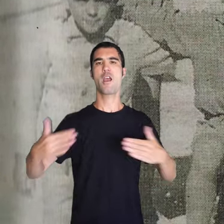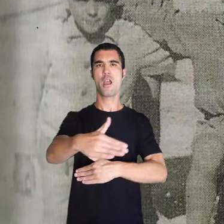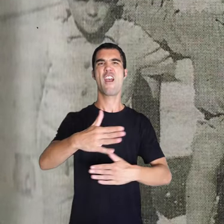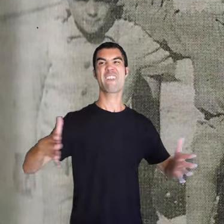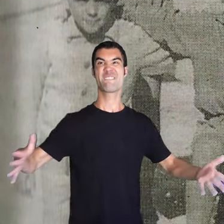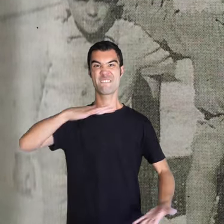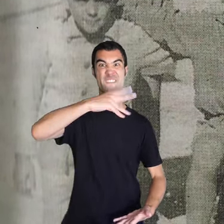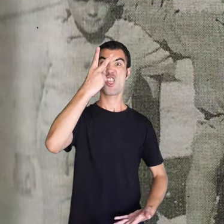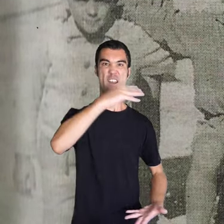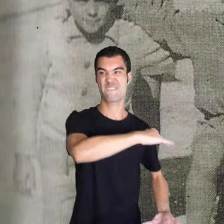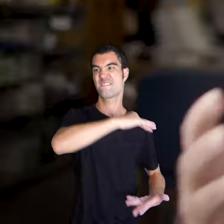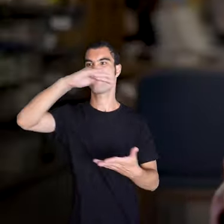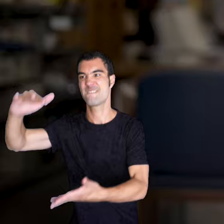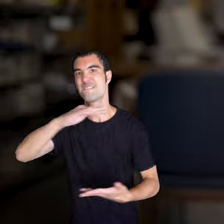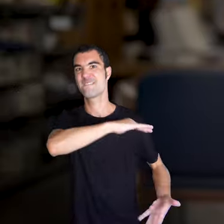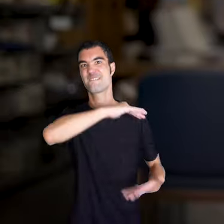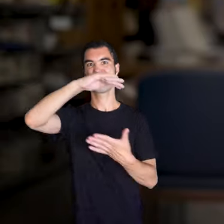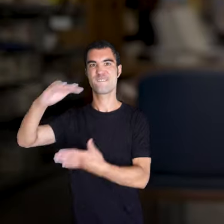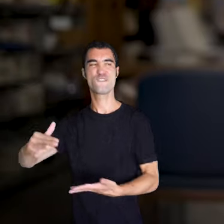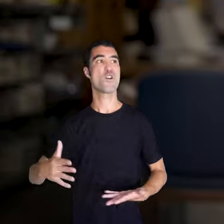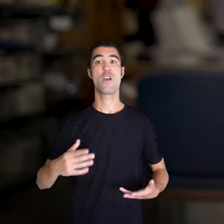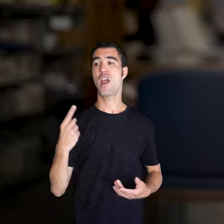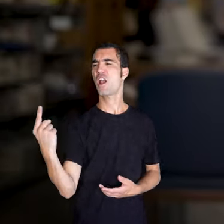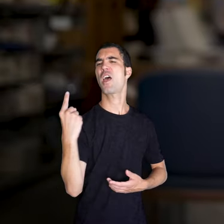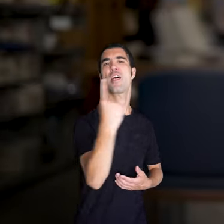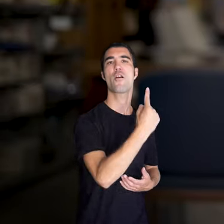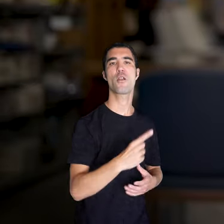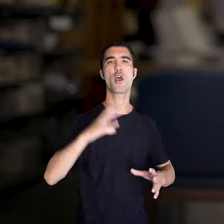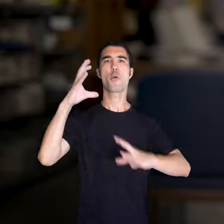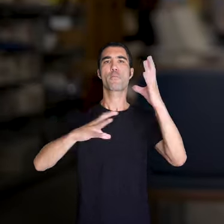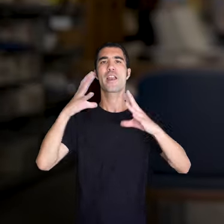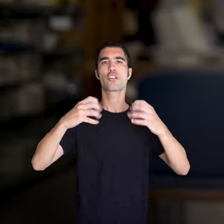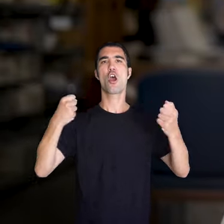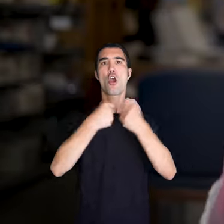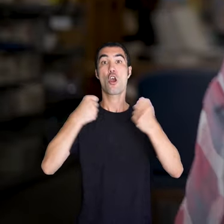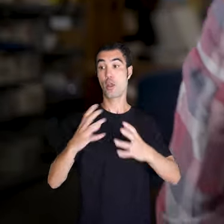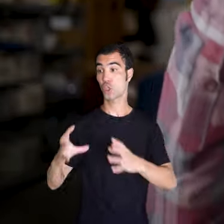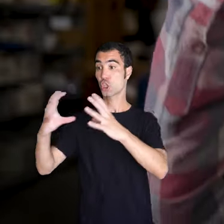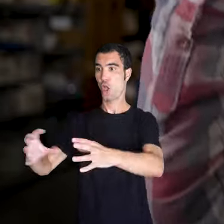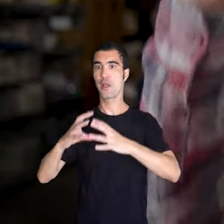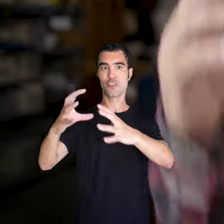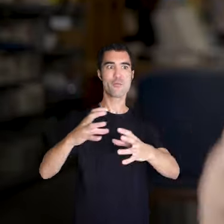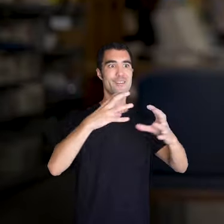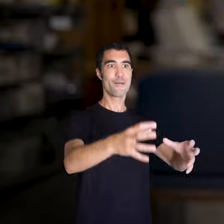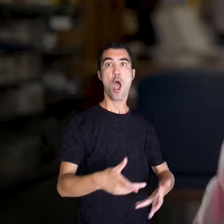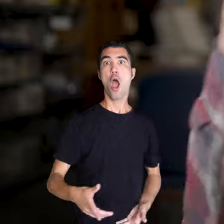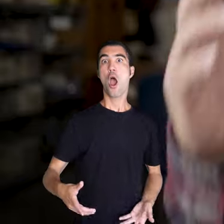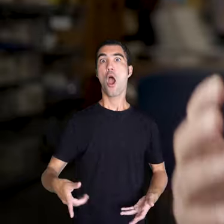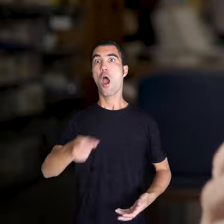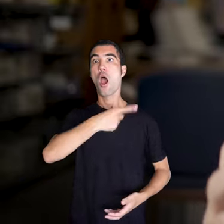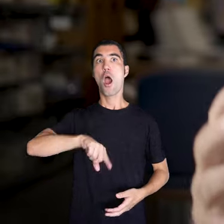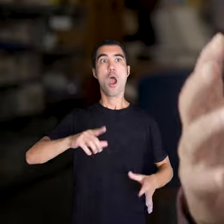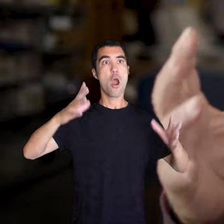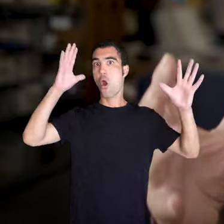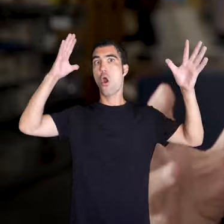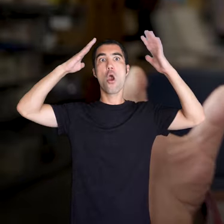me'n record, que després dels Reis, i cada lloc ens donen una pilota de goma, perquè per l'altre lloc ja era una